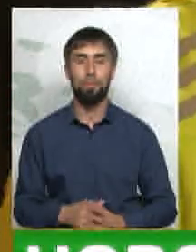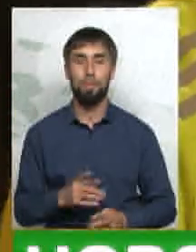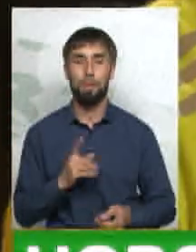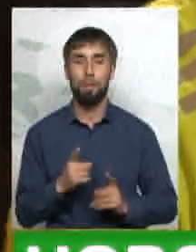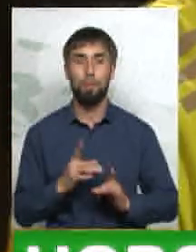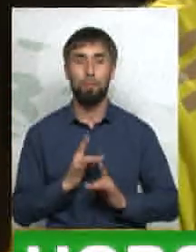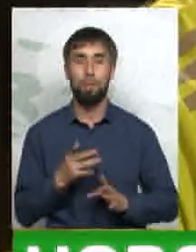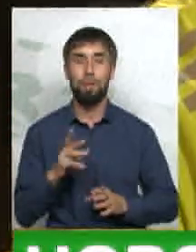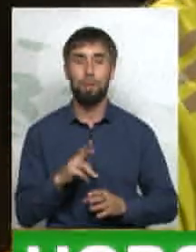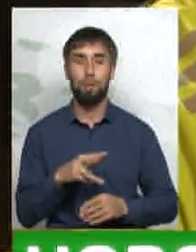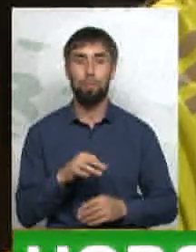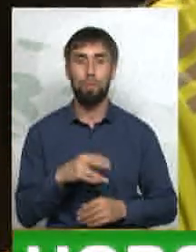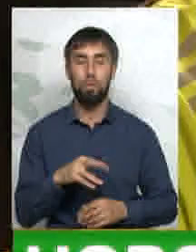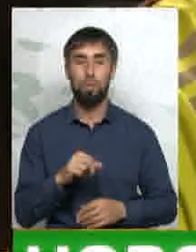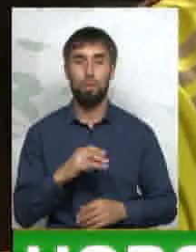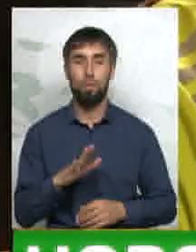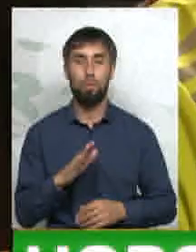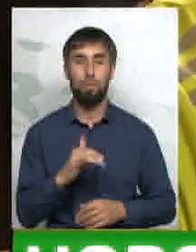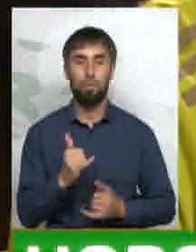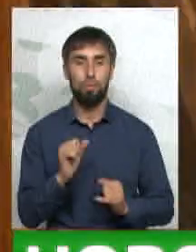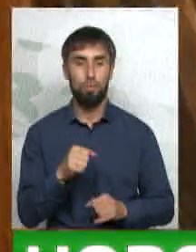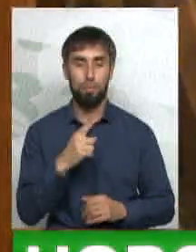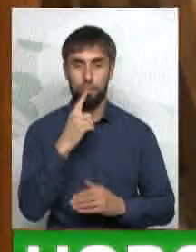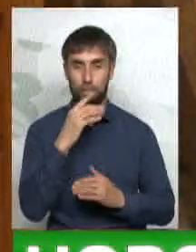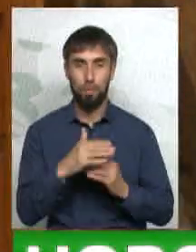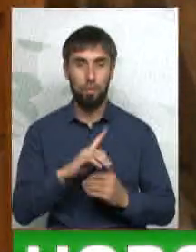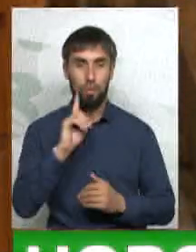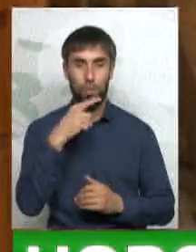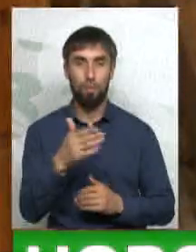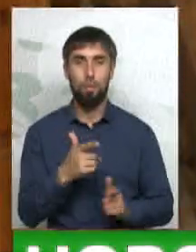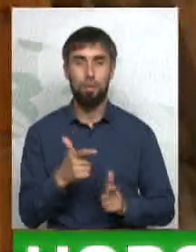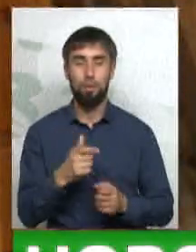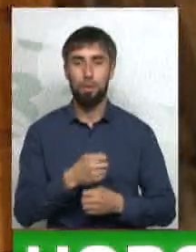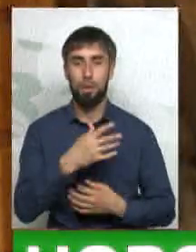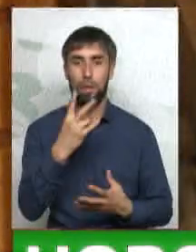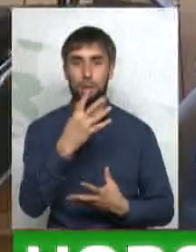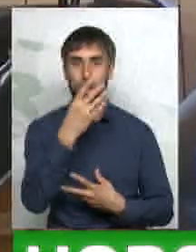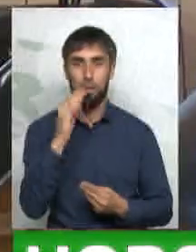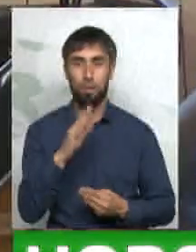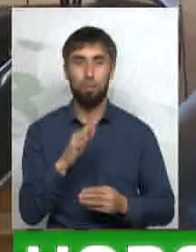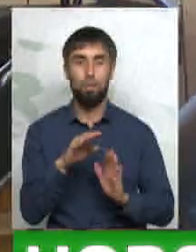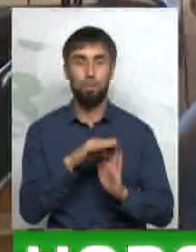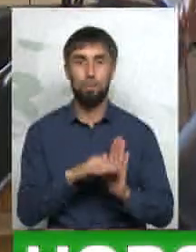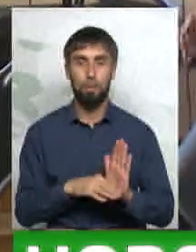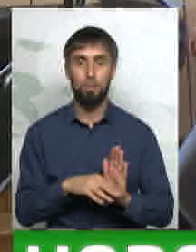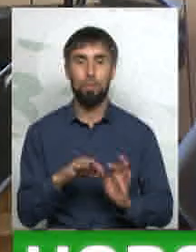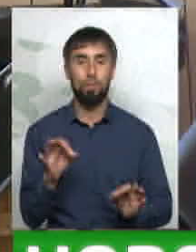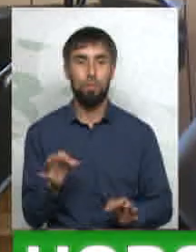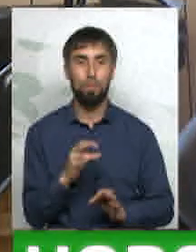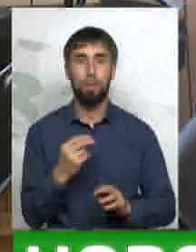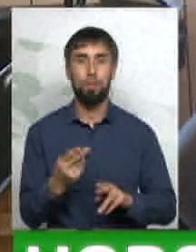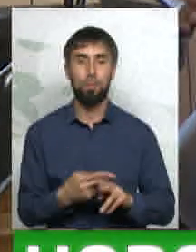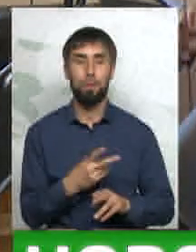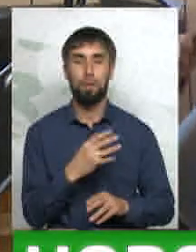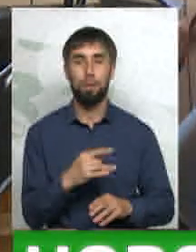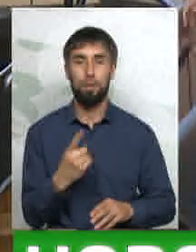Настоящий праздник для меломанов. Вот уже почти год для зрителей готовят яркую и незабываемую программу. Музыканты не пропустили